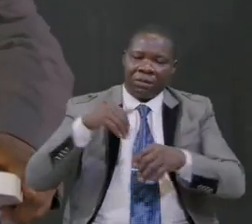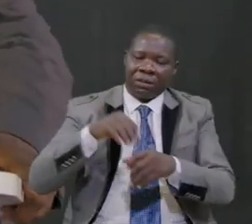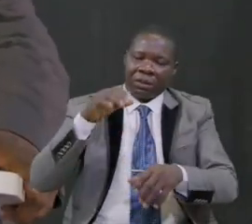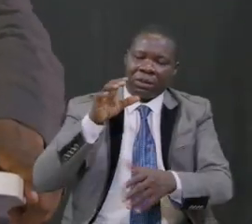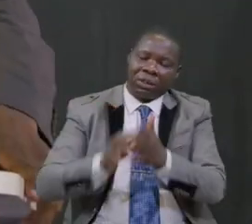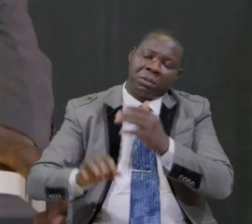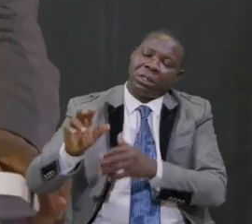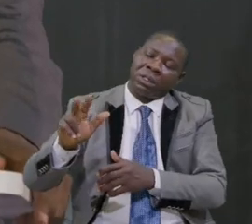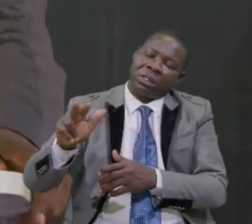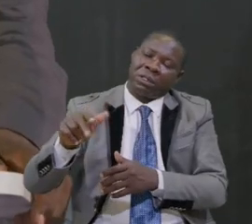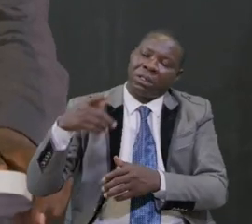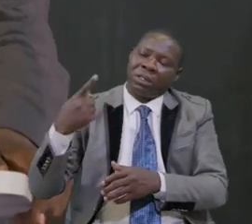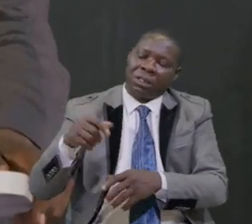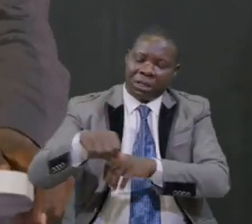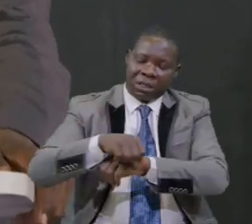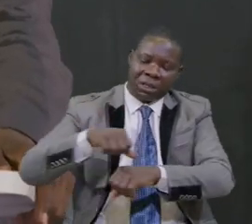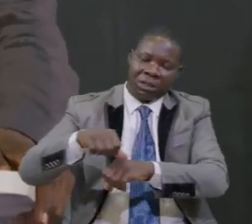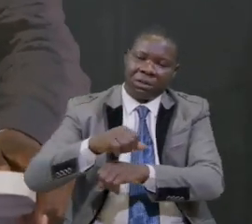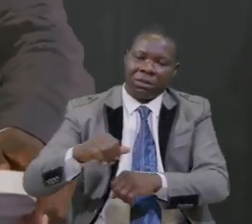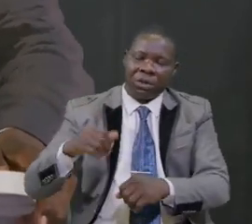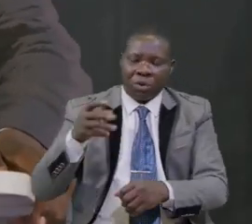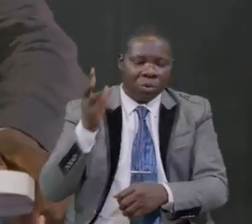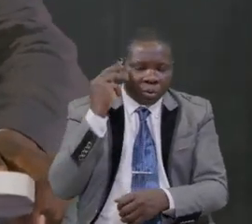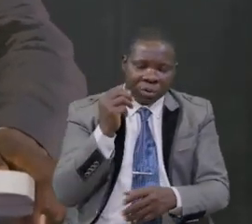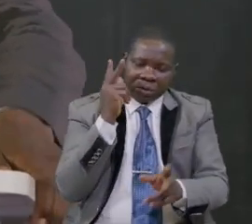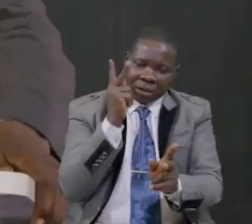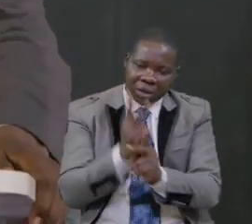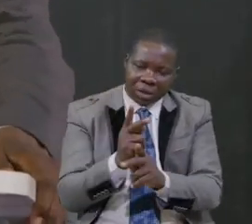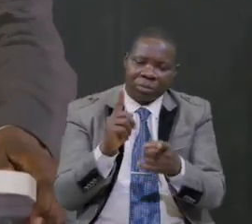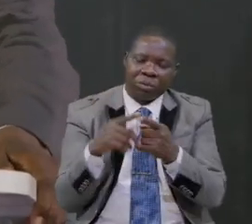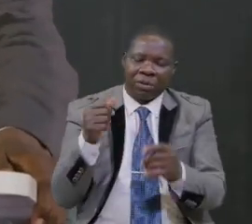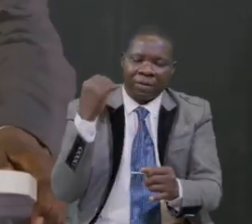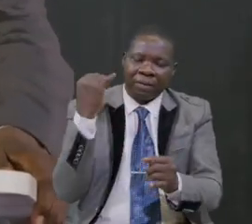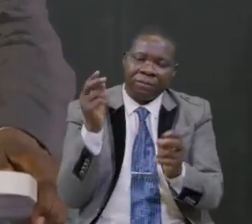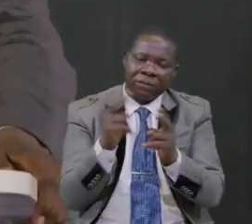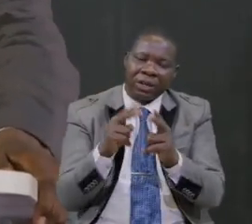l'onction a été maintenue jusqu'à la fin.